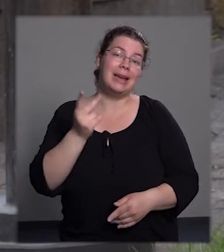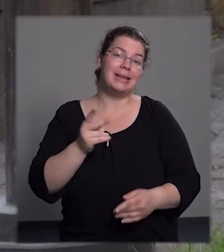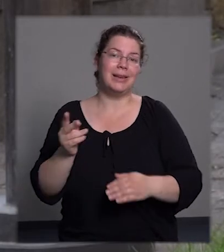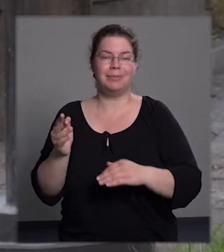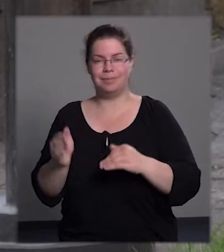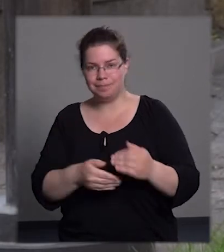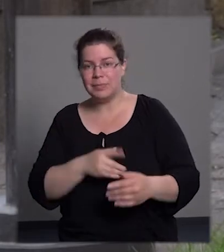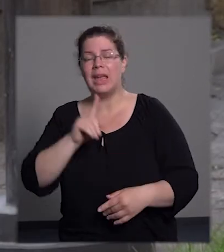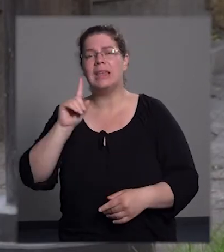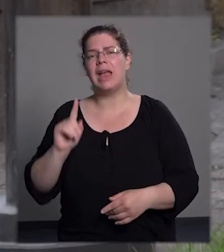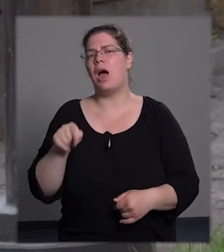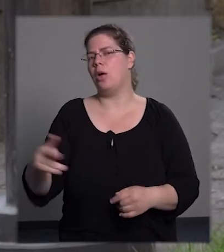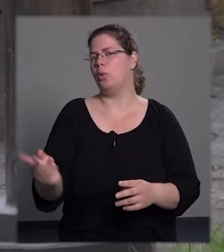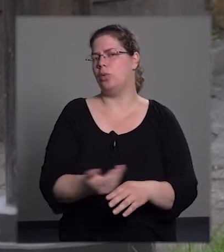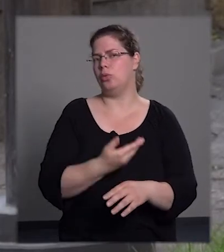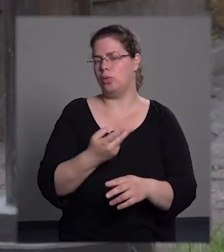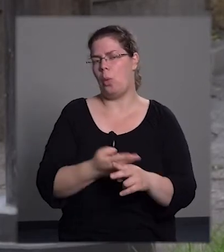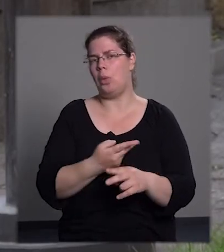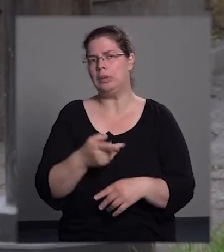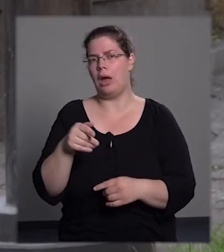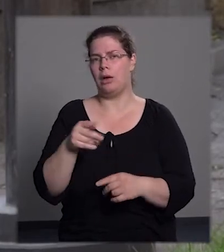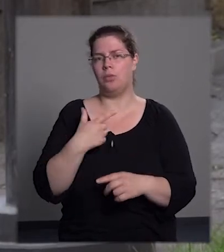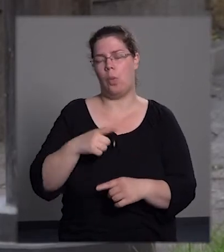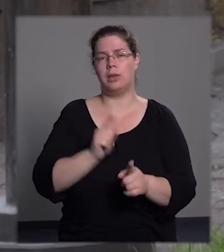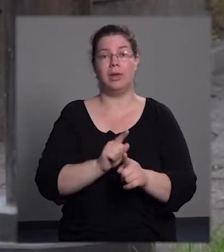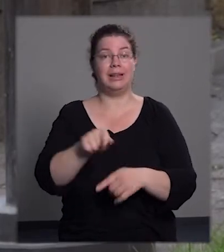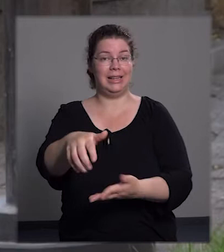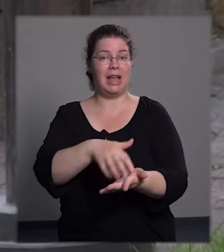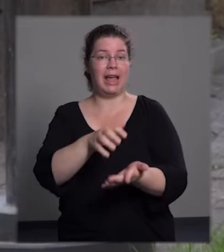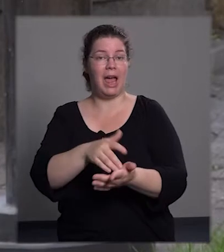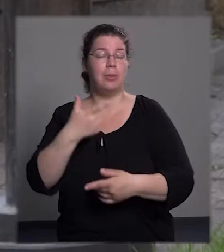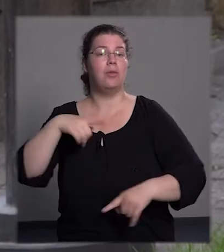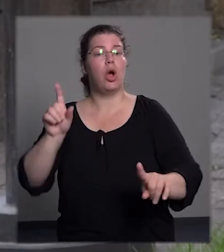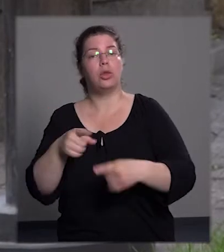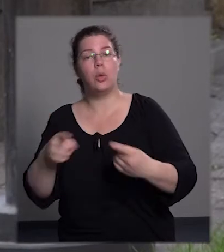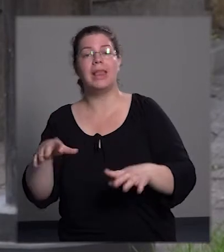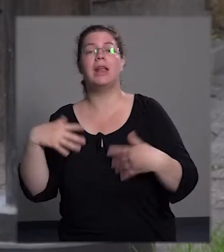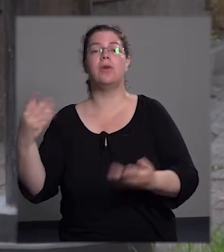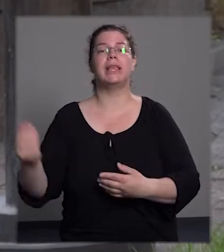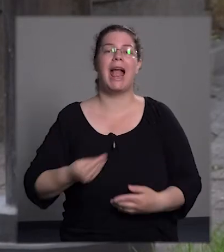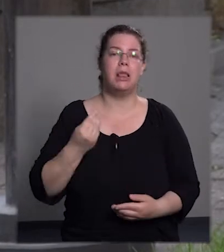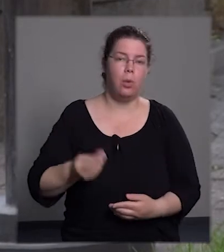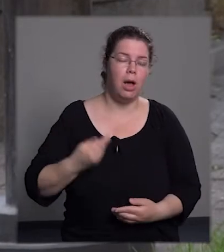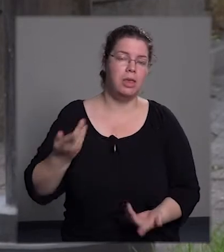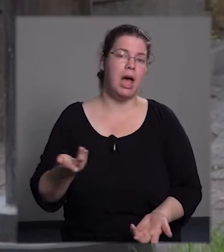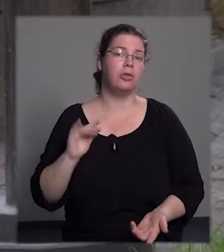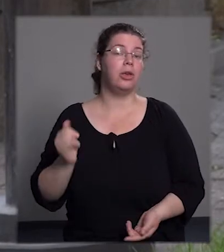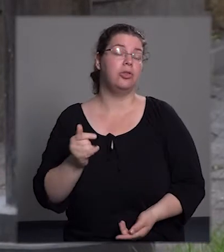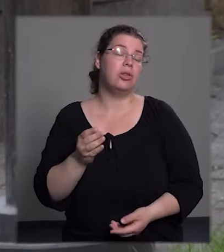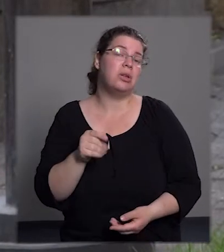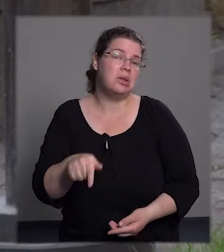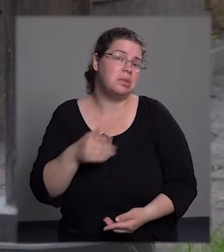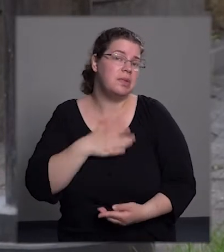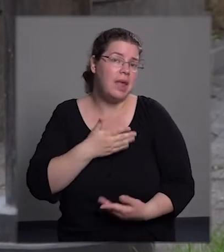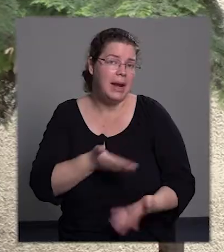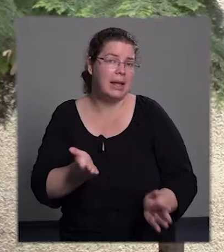de akkor szoktak, tehát volt olyan, hogy itt a kertbe tartottunk koncertet, vagy előadást, és azt azért úgy szerették,